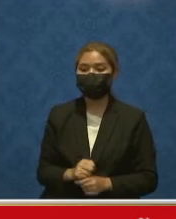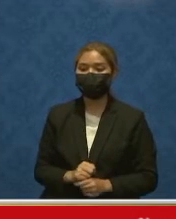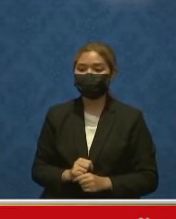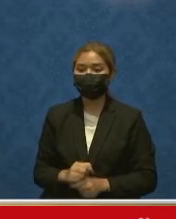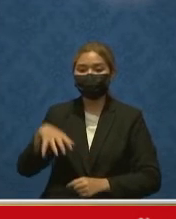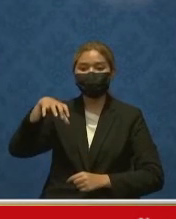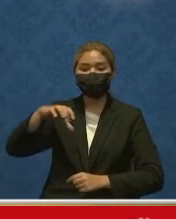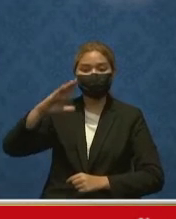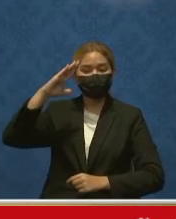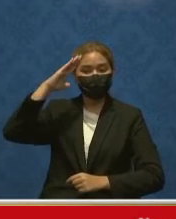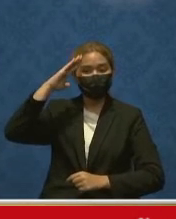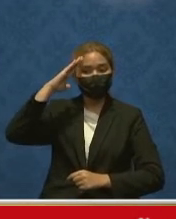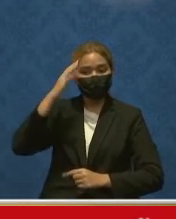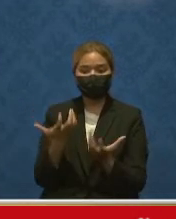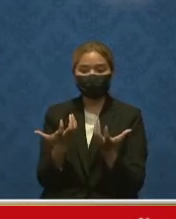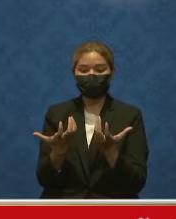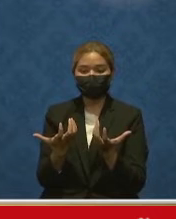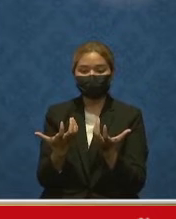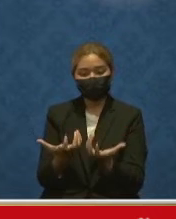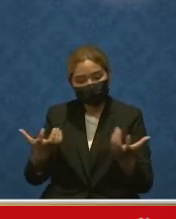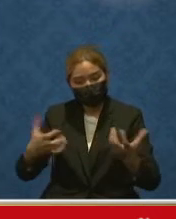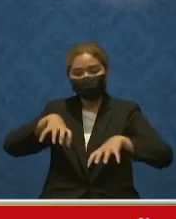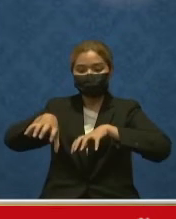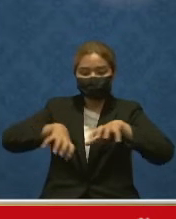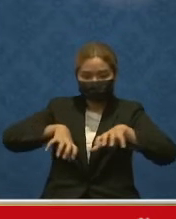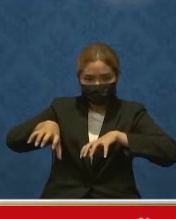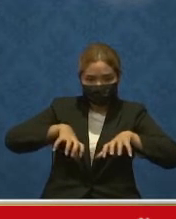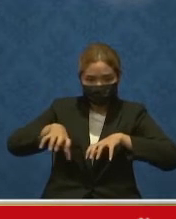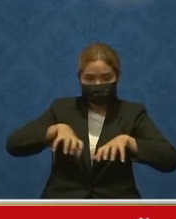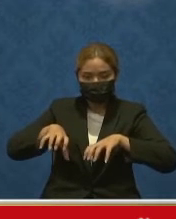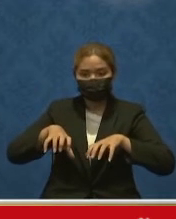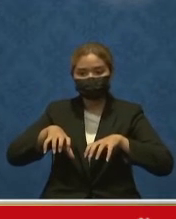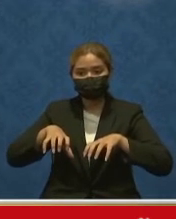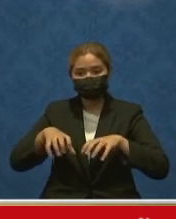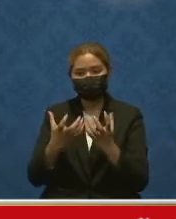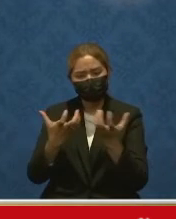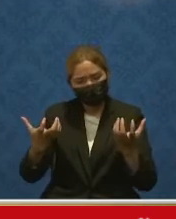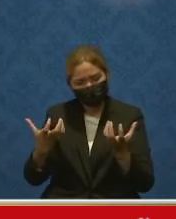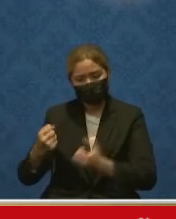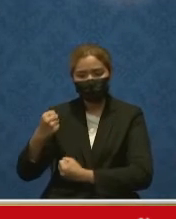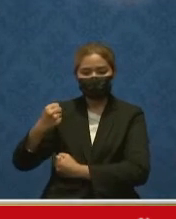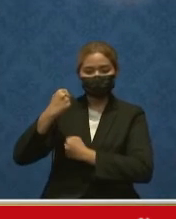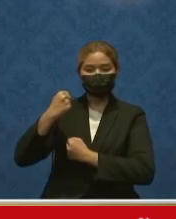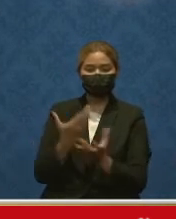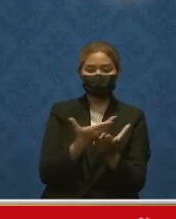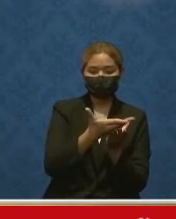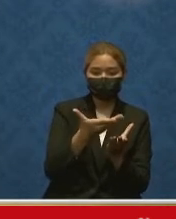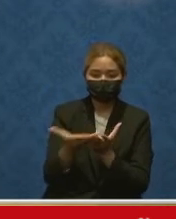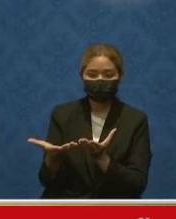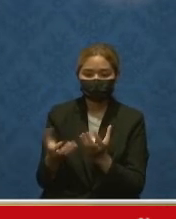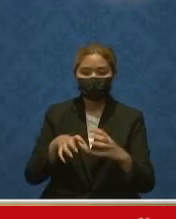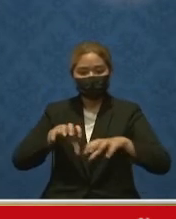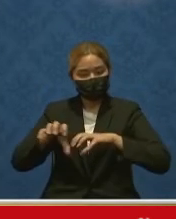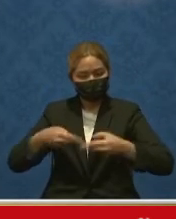จับหาเสียกับการจัดหาทั้งนั้นเลยจัดหาอุปกรณ์ที่มาเพื่อการต่อสู้ทั้งนั้นเลย